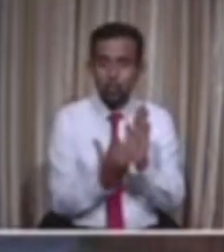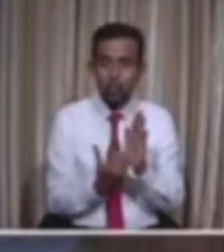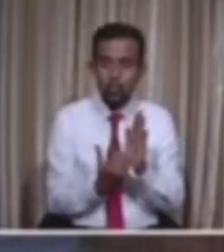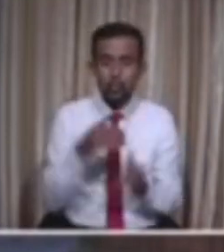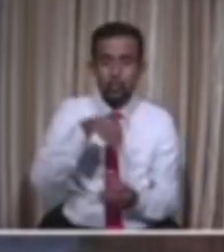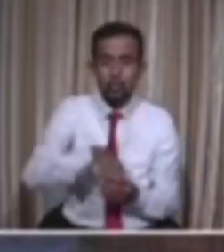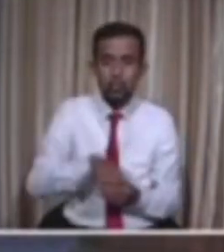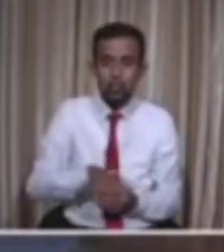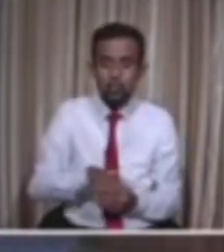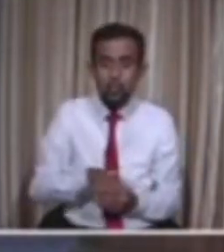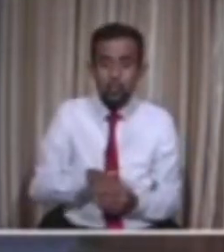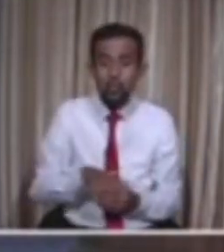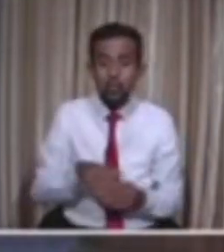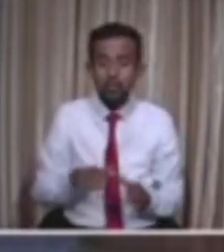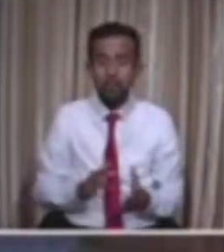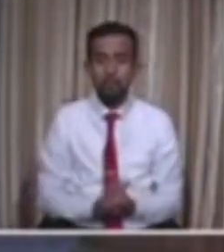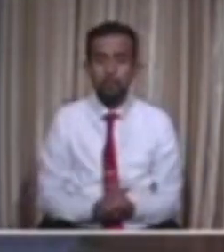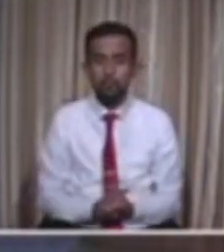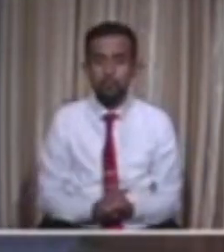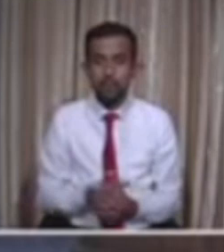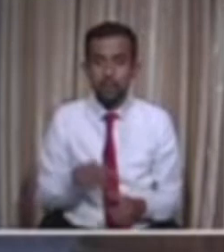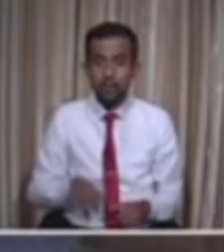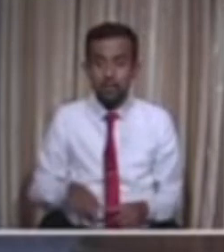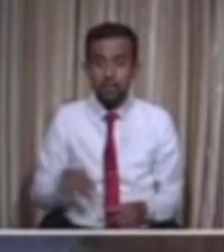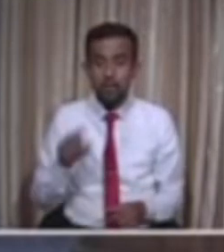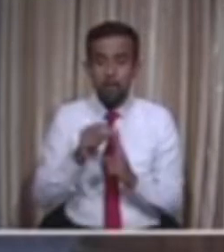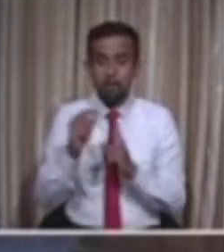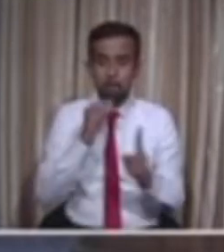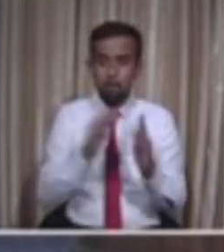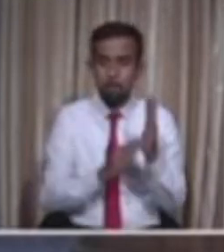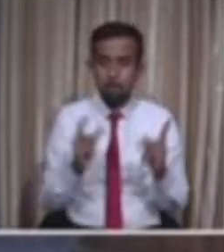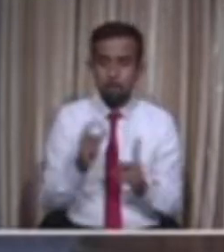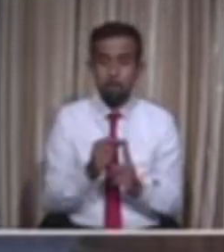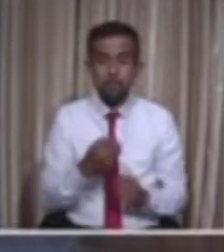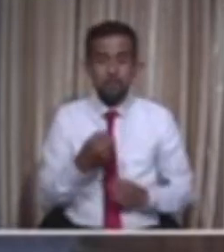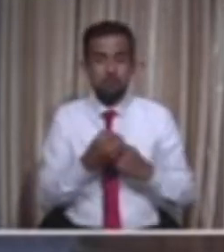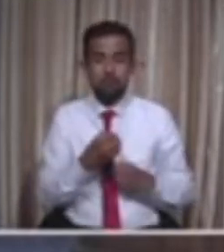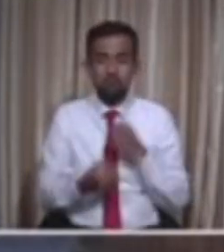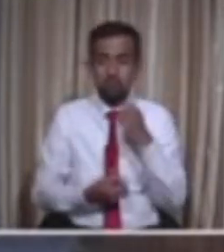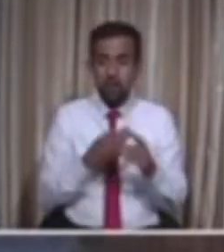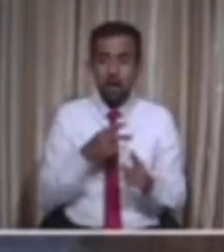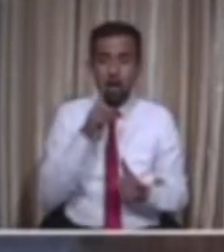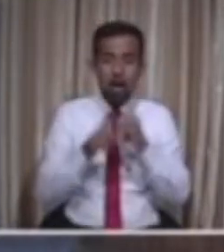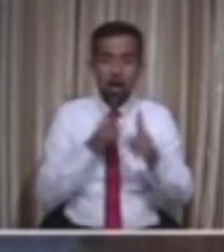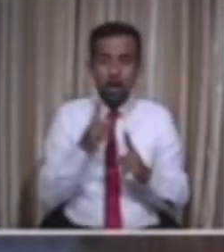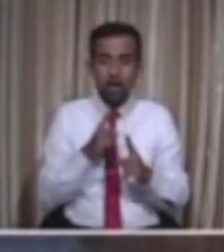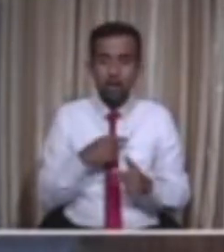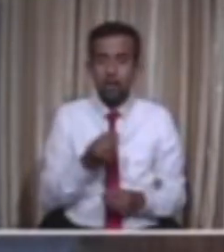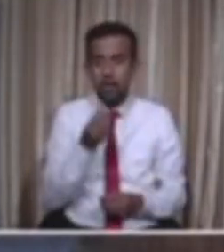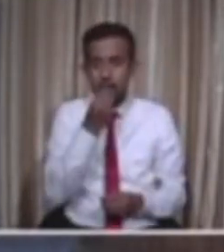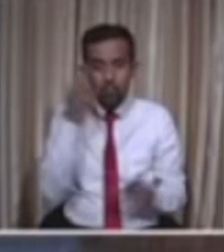tulah mewasta atau tulah apabila kriyat nak kau ini tu. Jadi ada bisnesnya mem parlimen tu menteri untuk boleh dua sesi katakan. Ada katakan apa yang kita